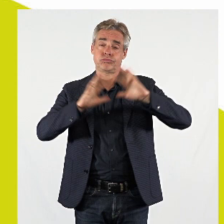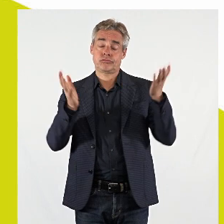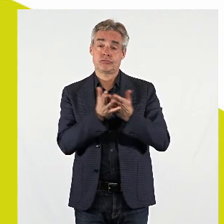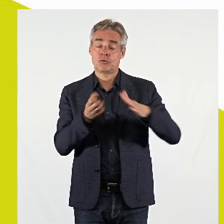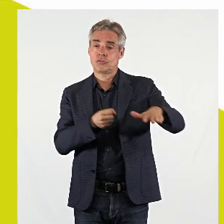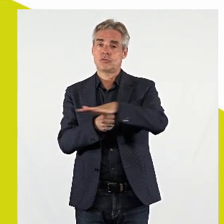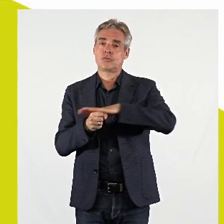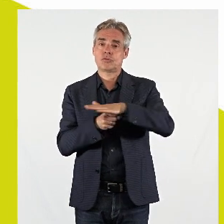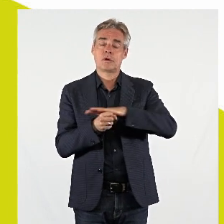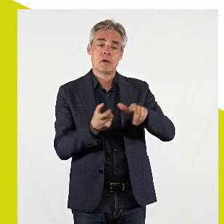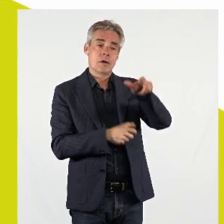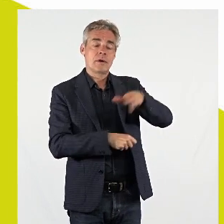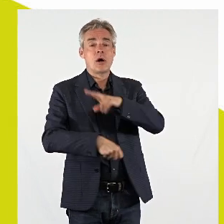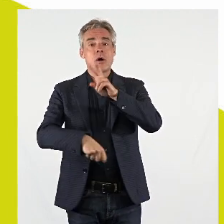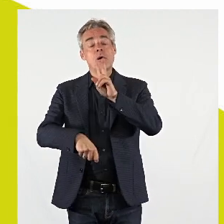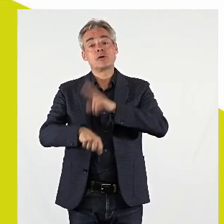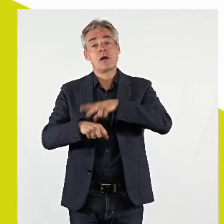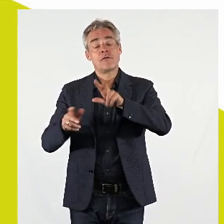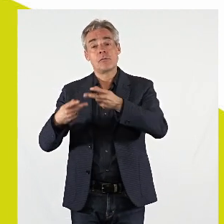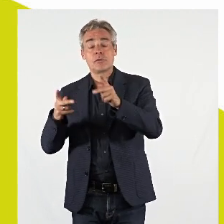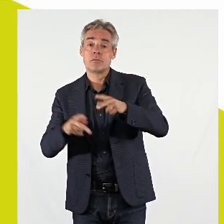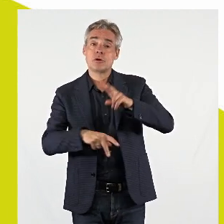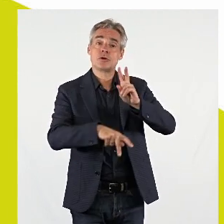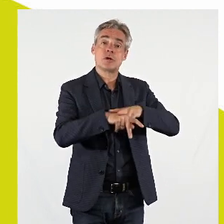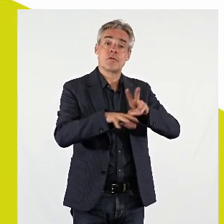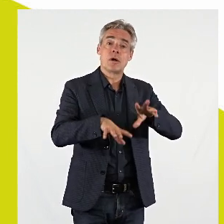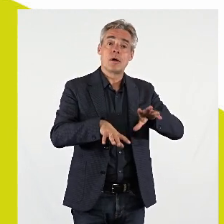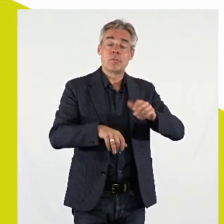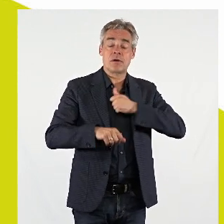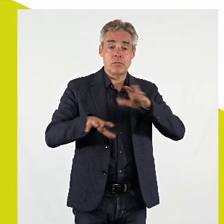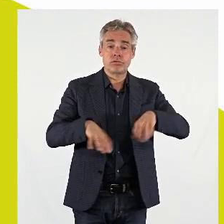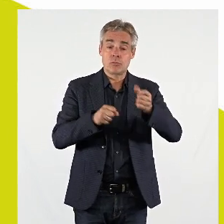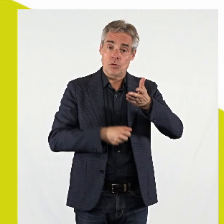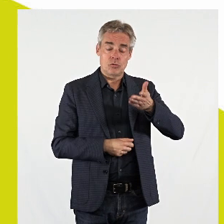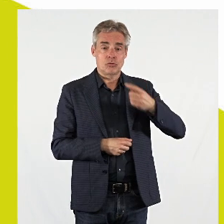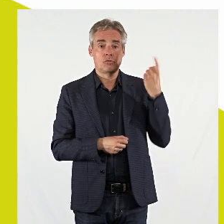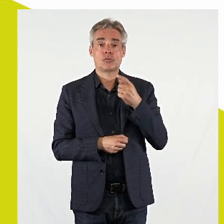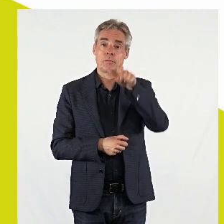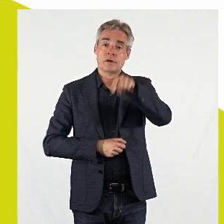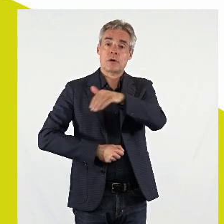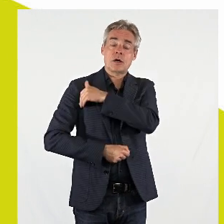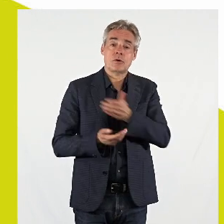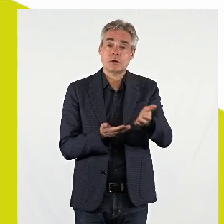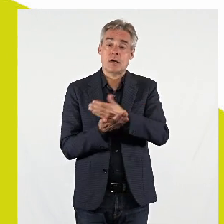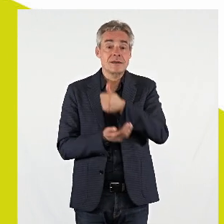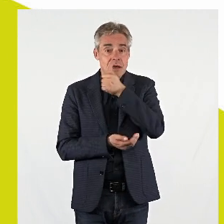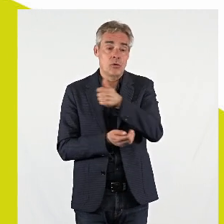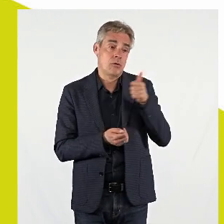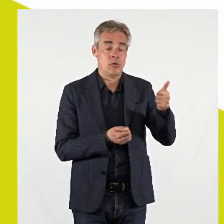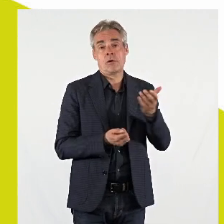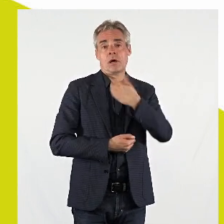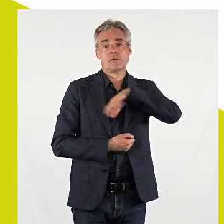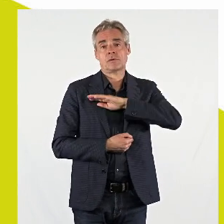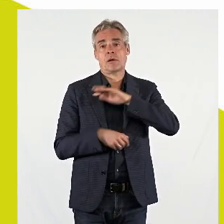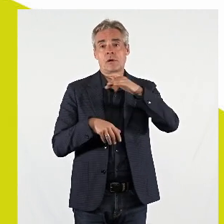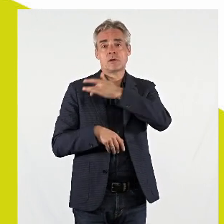les employeurs publics et privés sont responsables de la santé, de la sécurité au travail de leurs agents et salariés. Donc il y a de ce point de